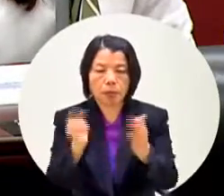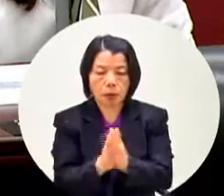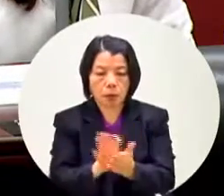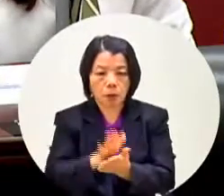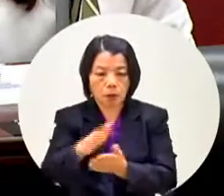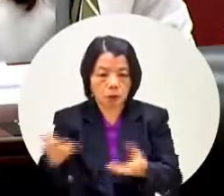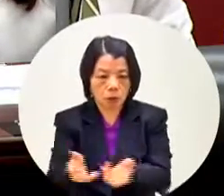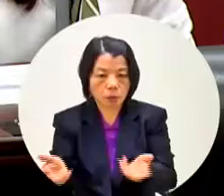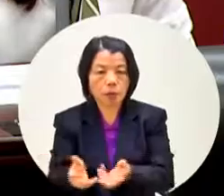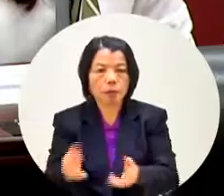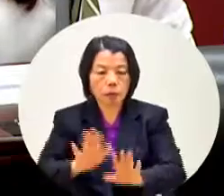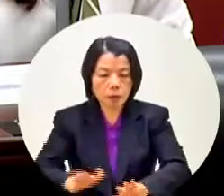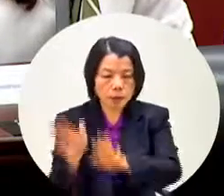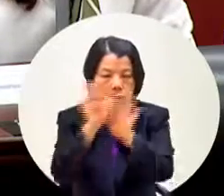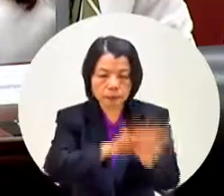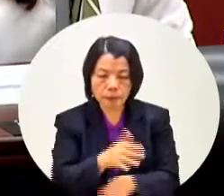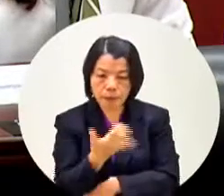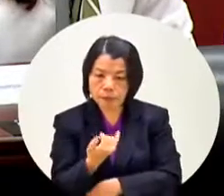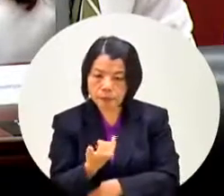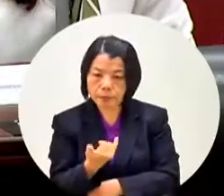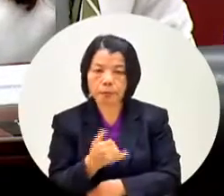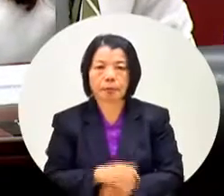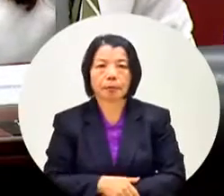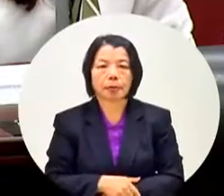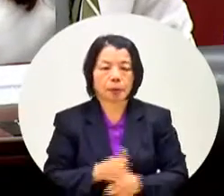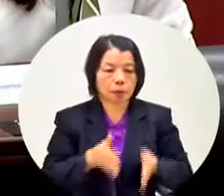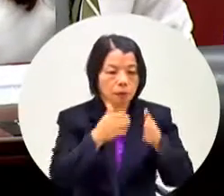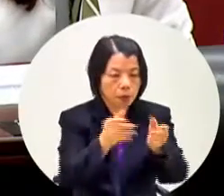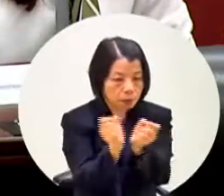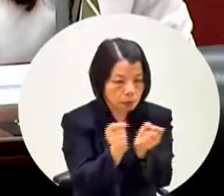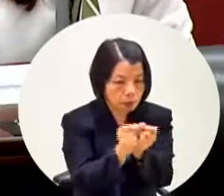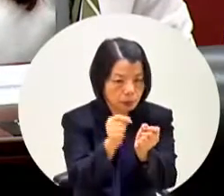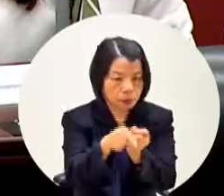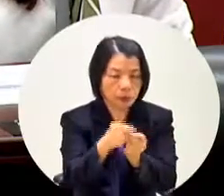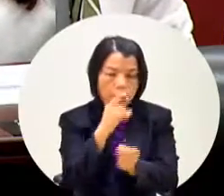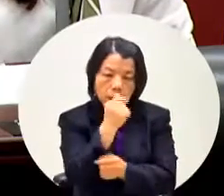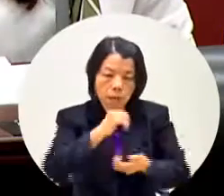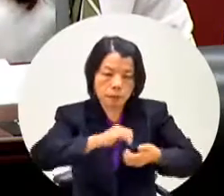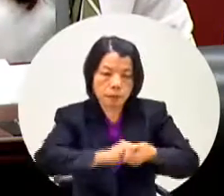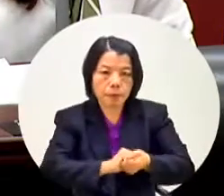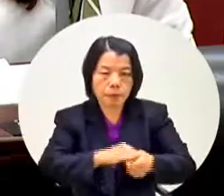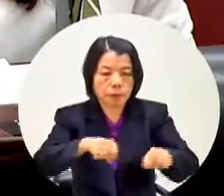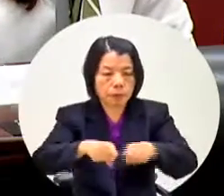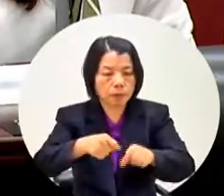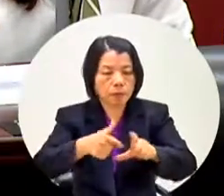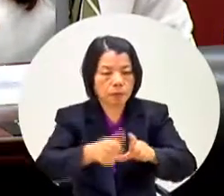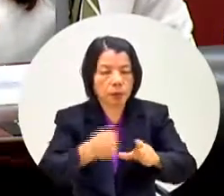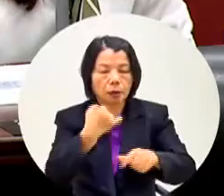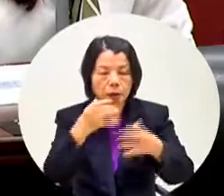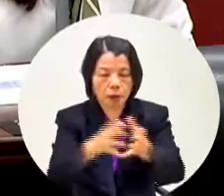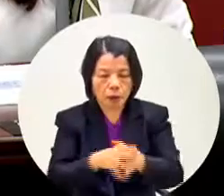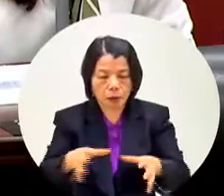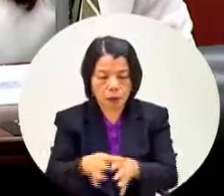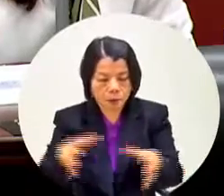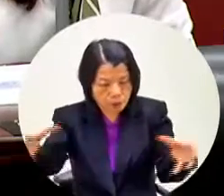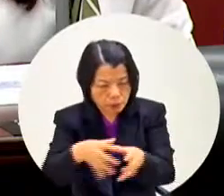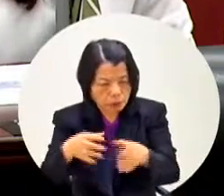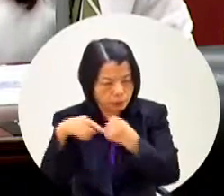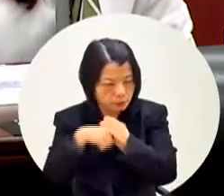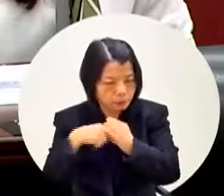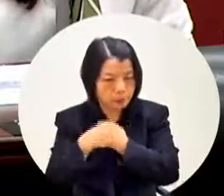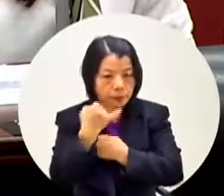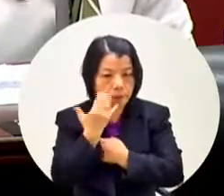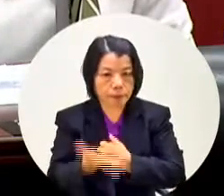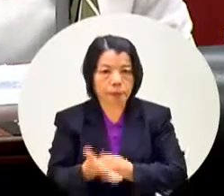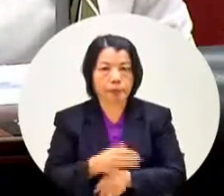还有冈山交流道特定计划区的一个通盘检讨，是不是也可以到时候一并纳入。好，这是第二个议题。那在这边